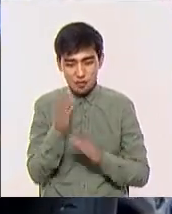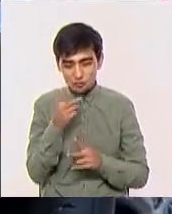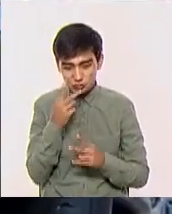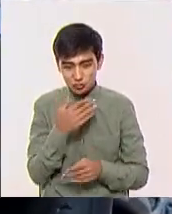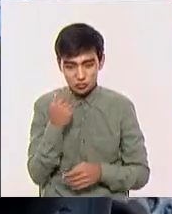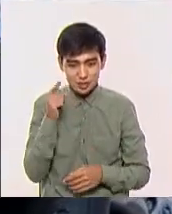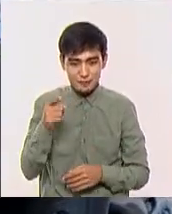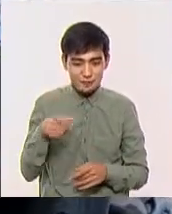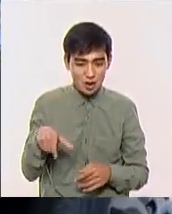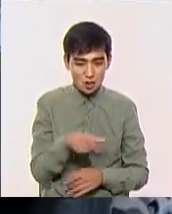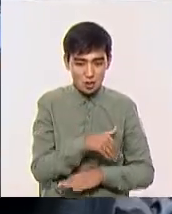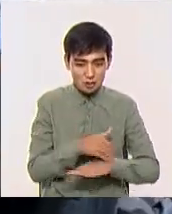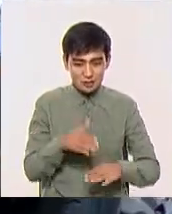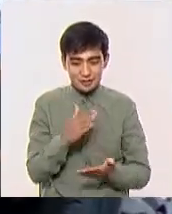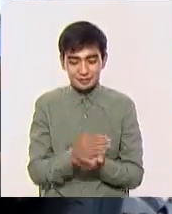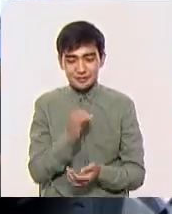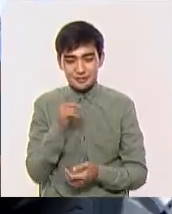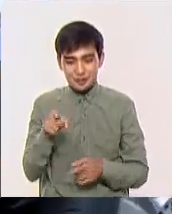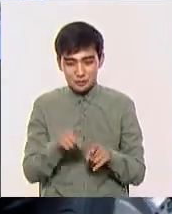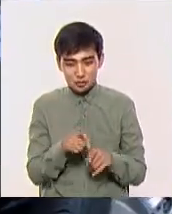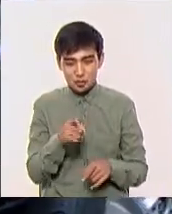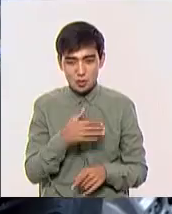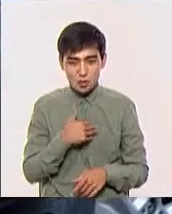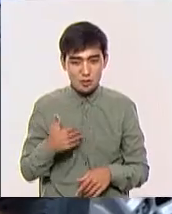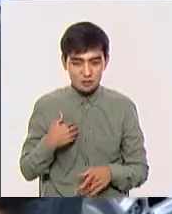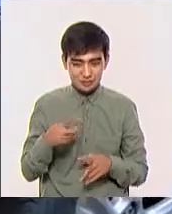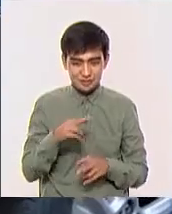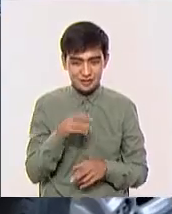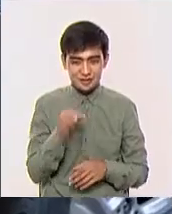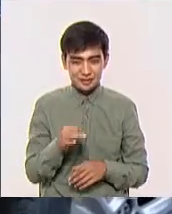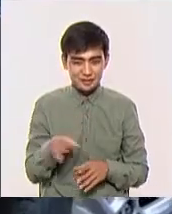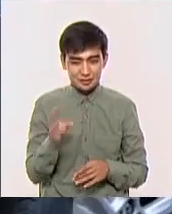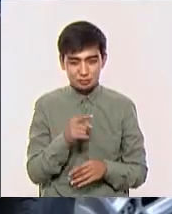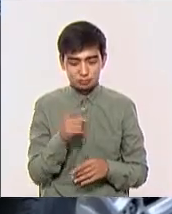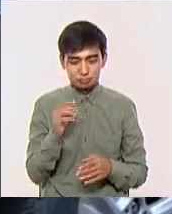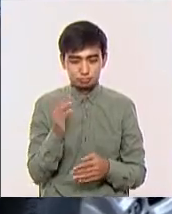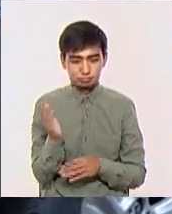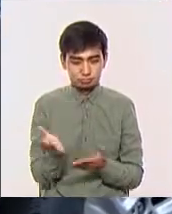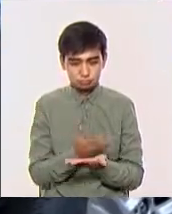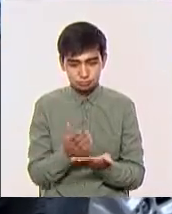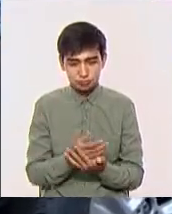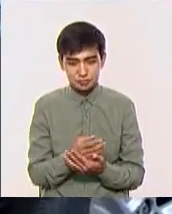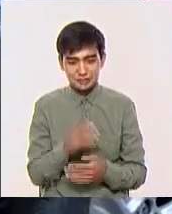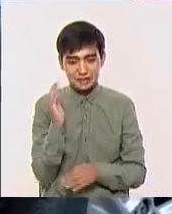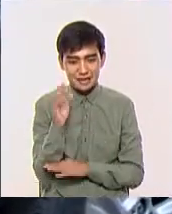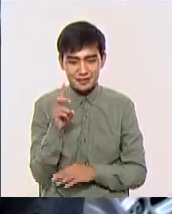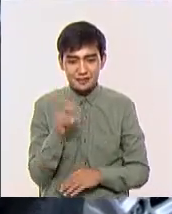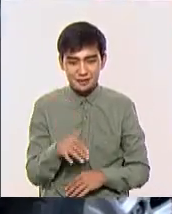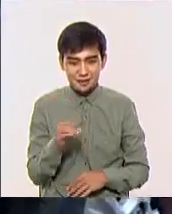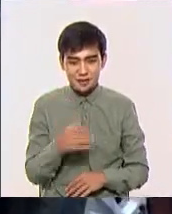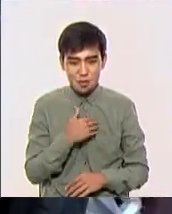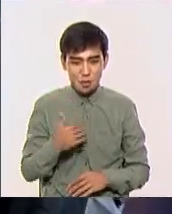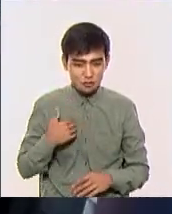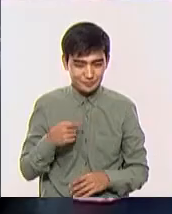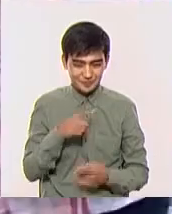С той стороны дорога, с этой стороны это легкие. Они прошли с бензопилой, знаете, не по деревьям, а по легким